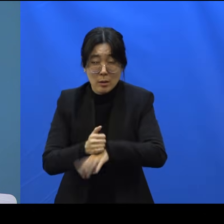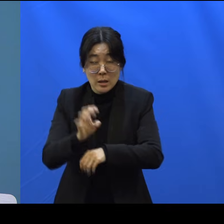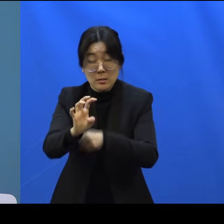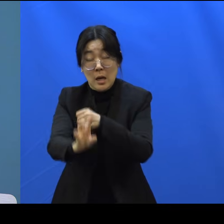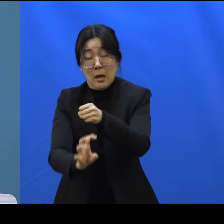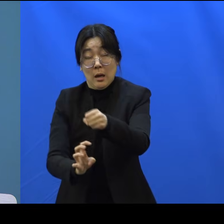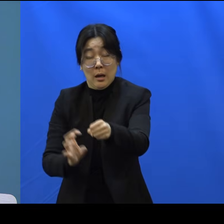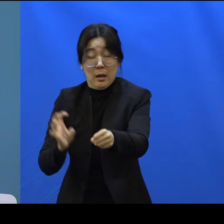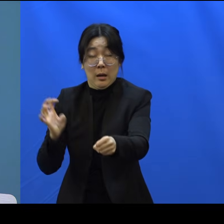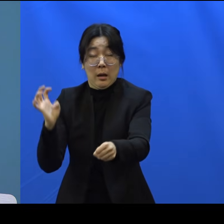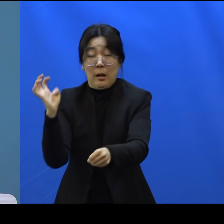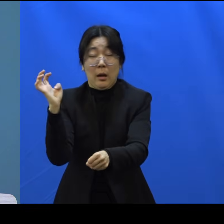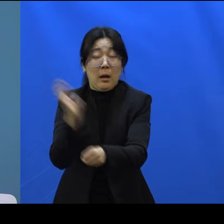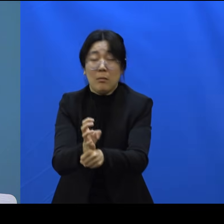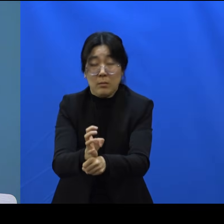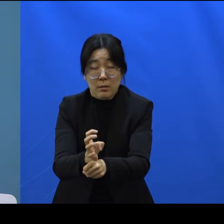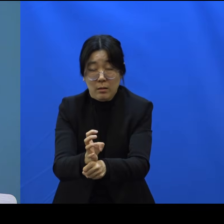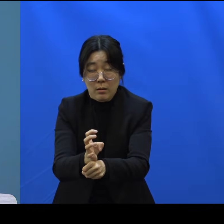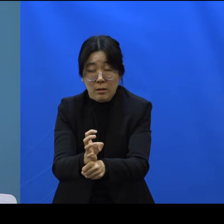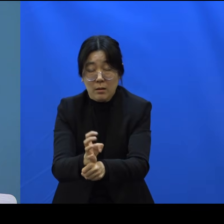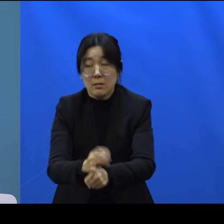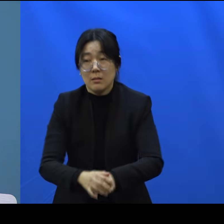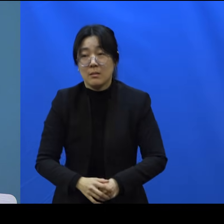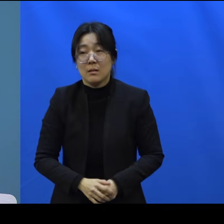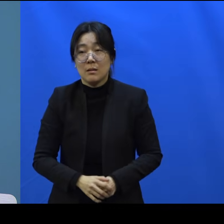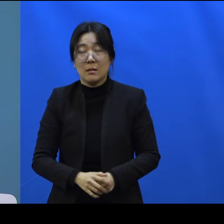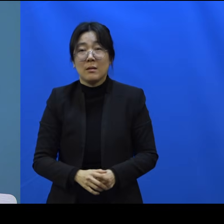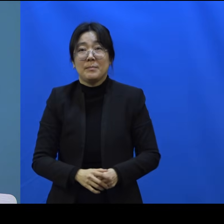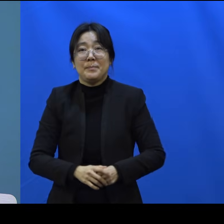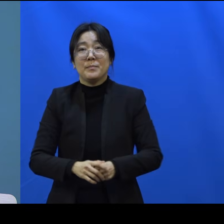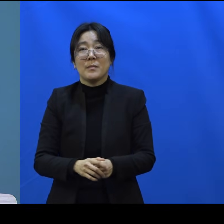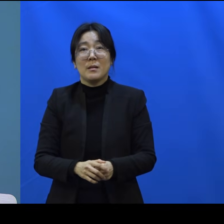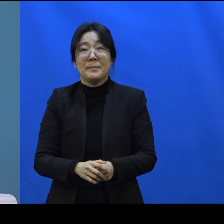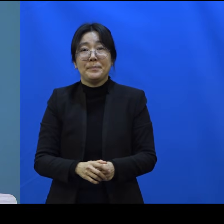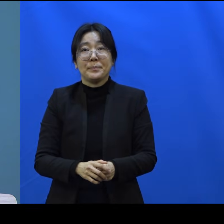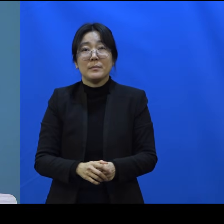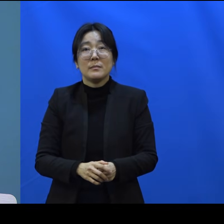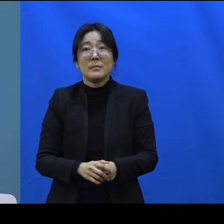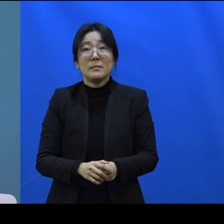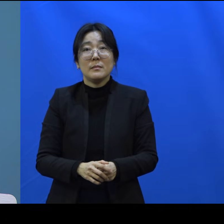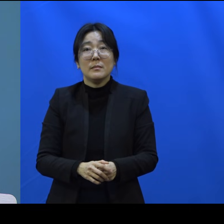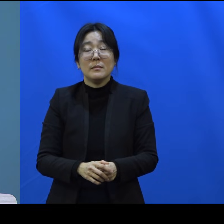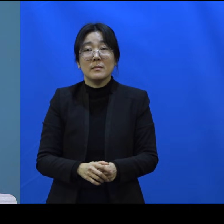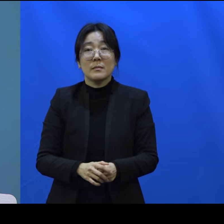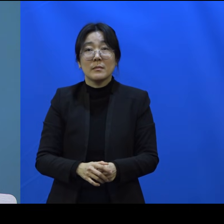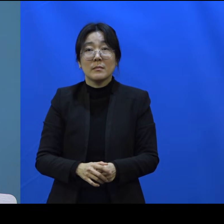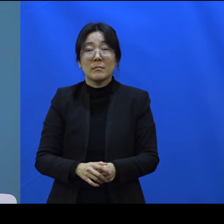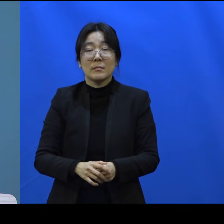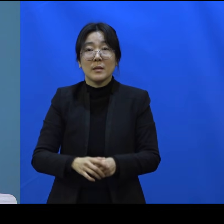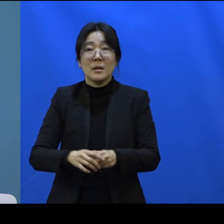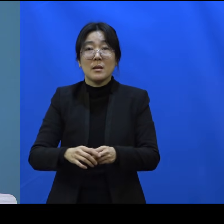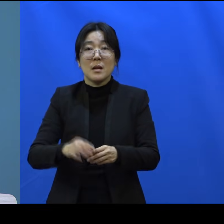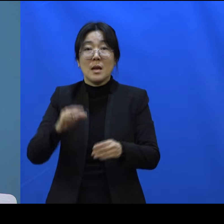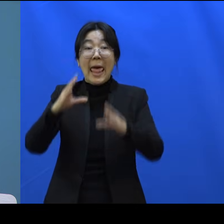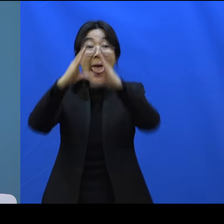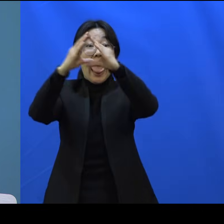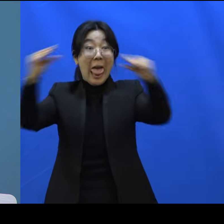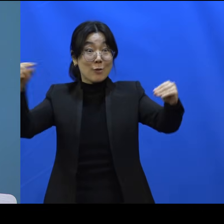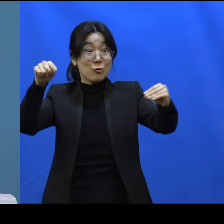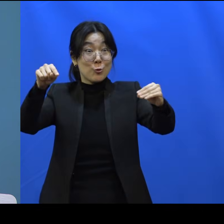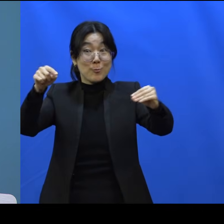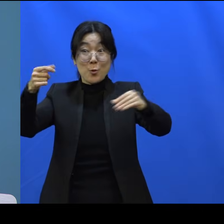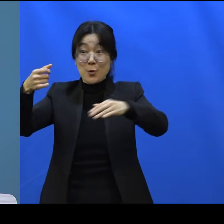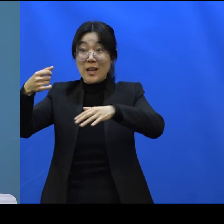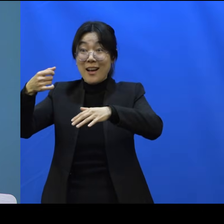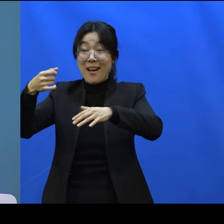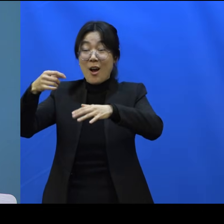40년 동안 훈련받은 거예요. 특수학교예요. 궁정에서는 애굽의 궁정에서는 무슨 훈련을 받아서 엘리트 교육을 받은 거죠.